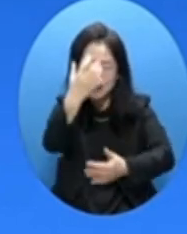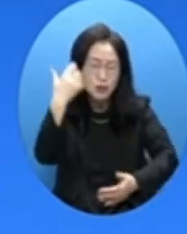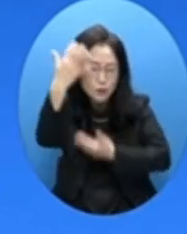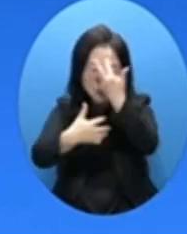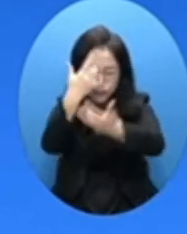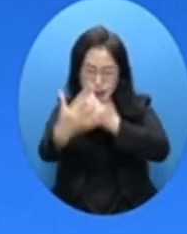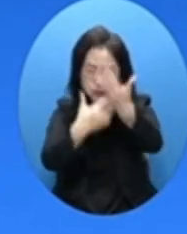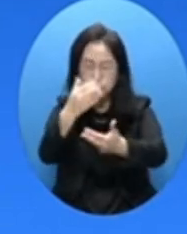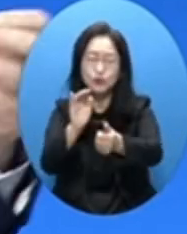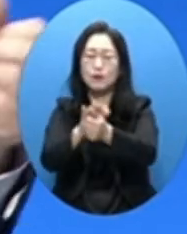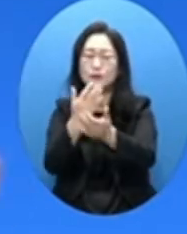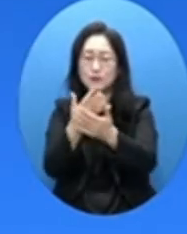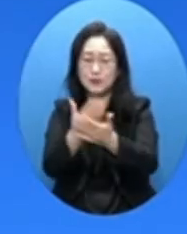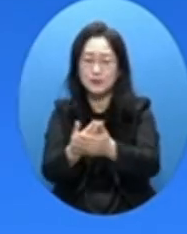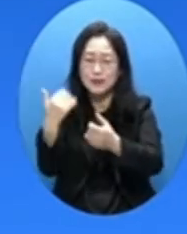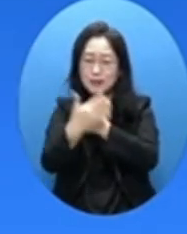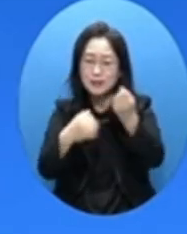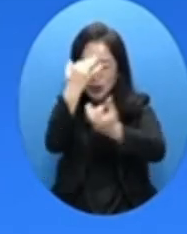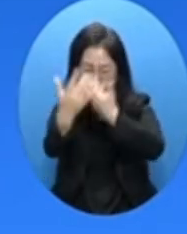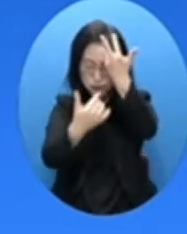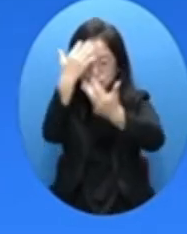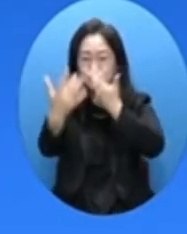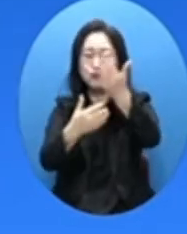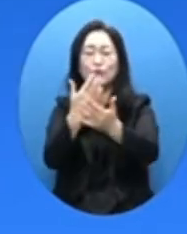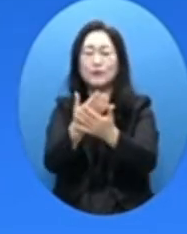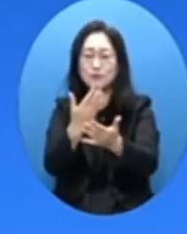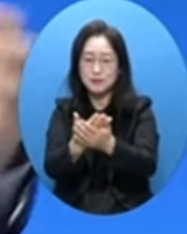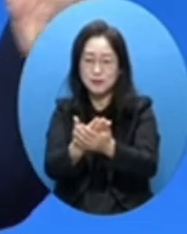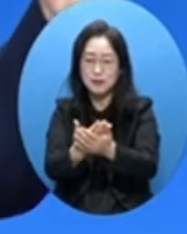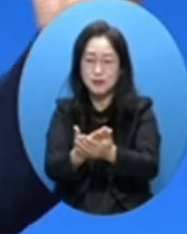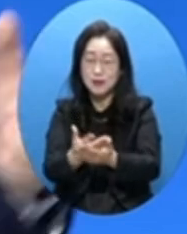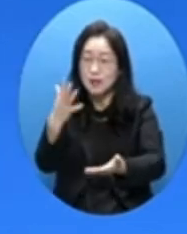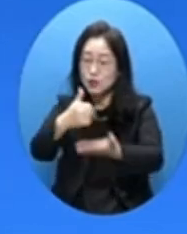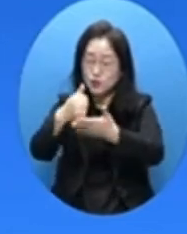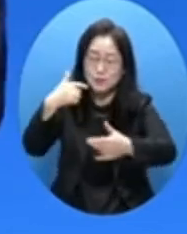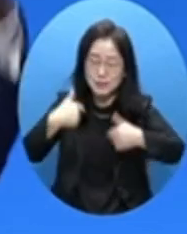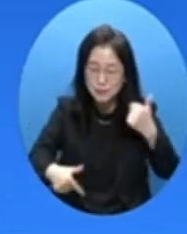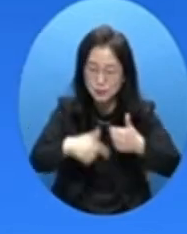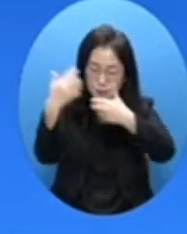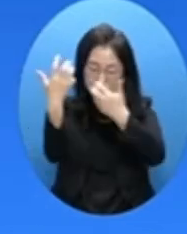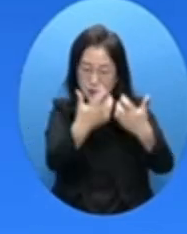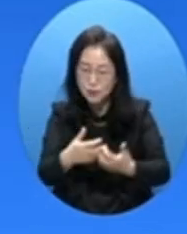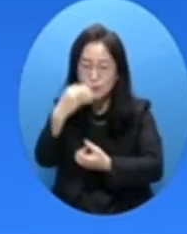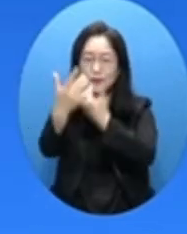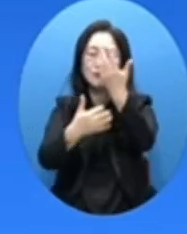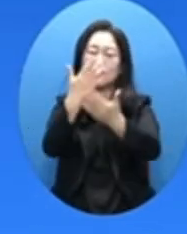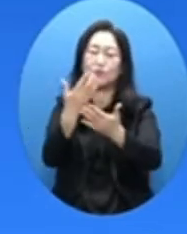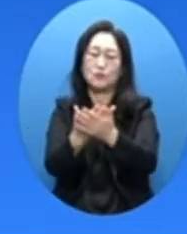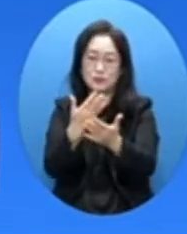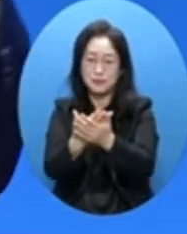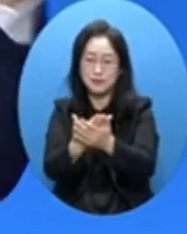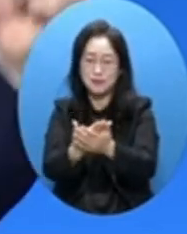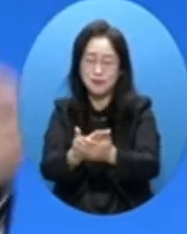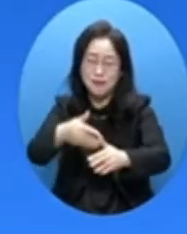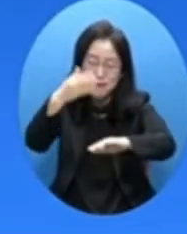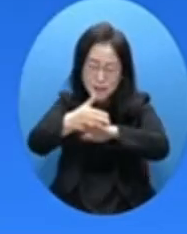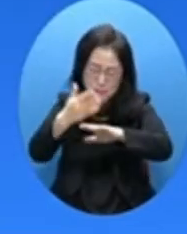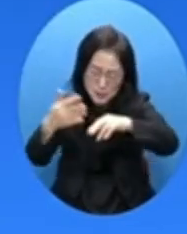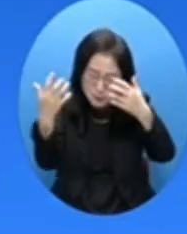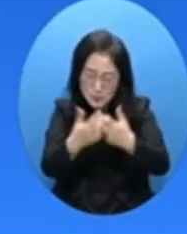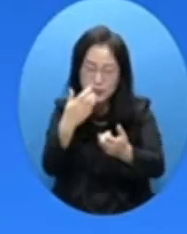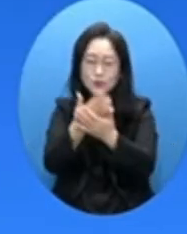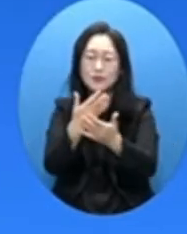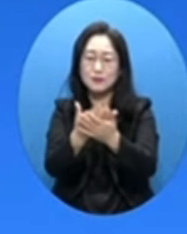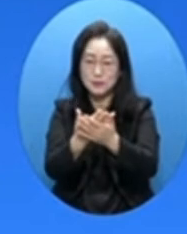하여 주옵소서 은혜의 불이 타오르게 하여 주옵소서 주님의 기쁨이 차원 엄청나게 하여 주옵소서 감사한 엄청나게 하여